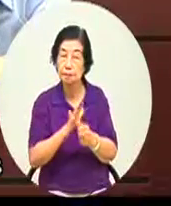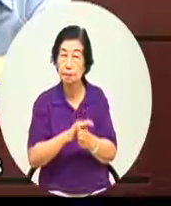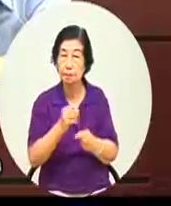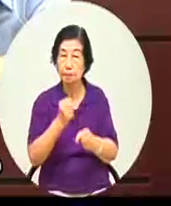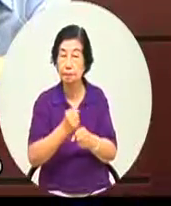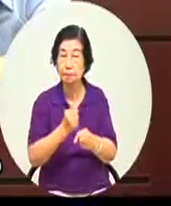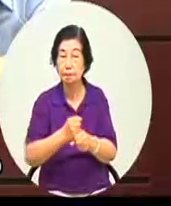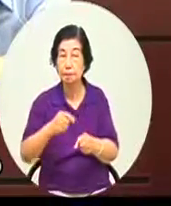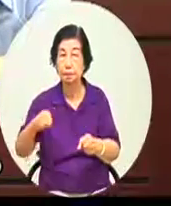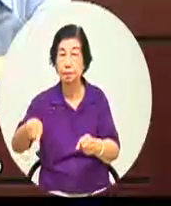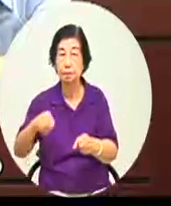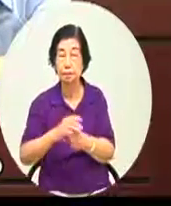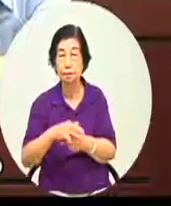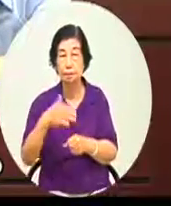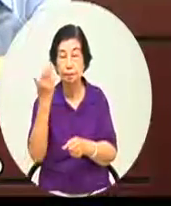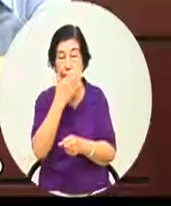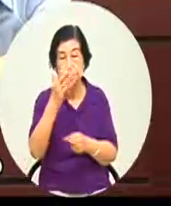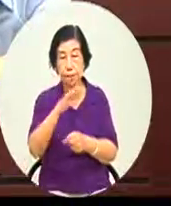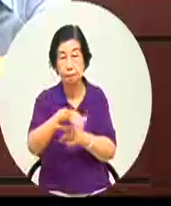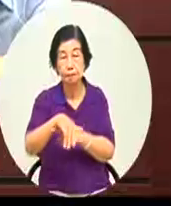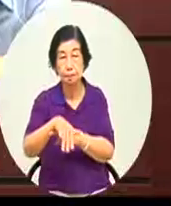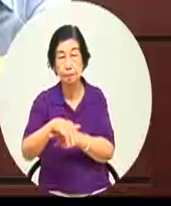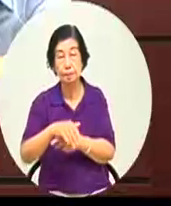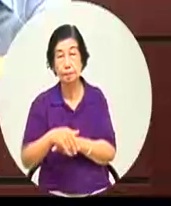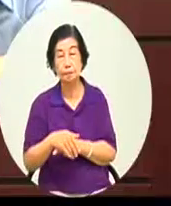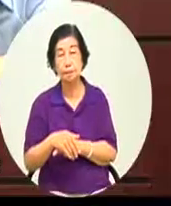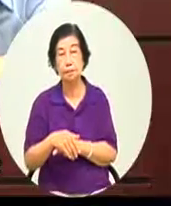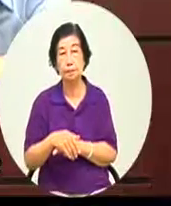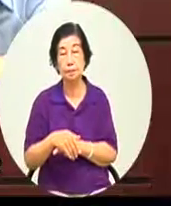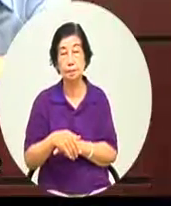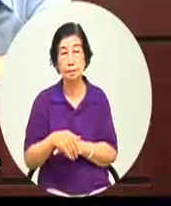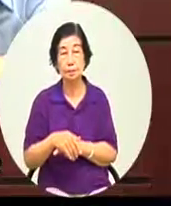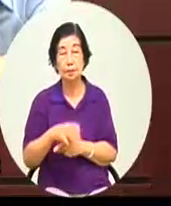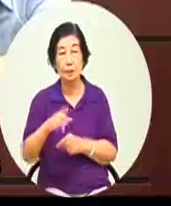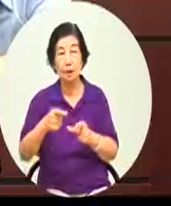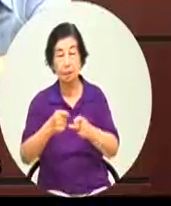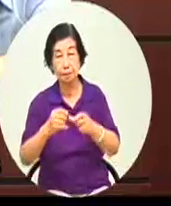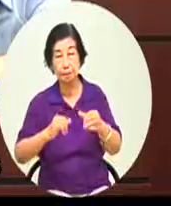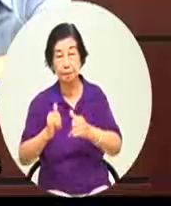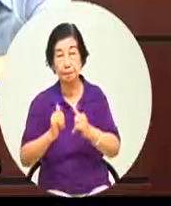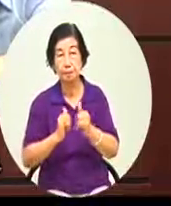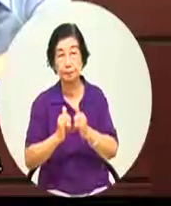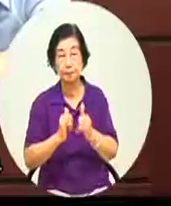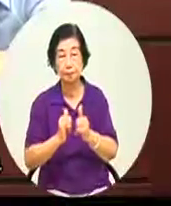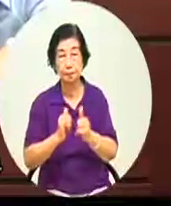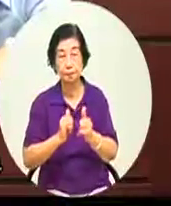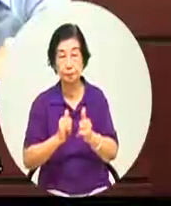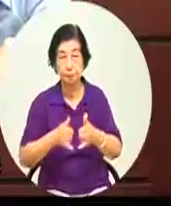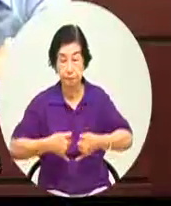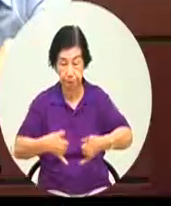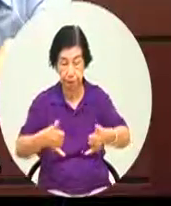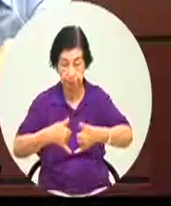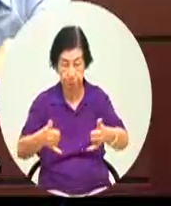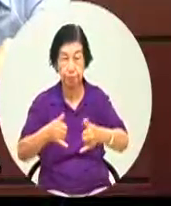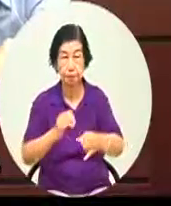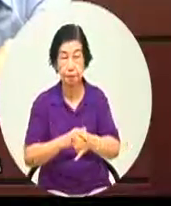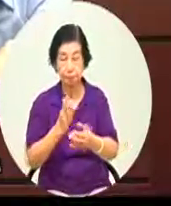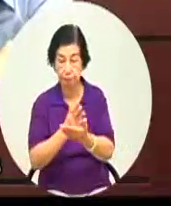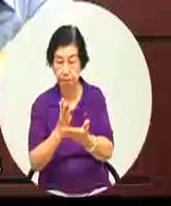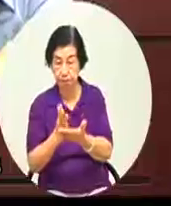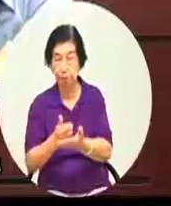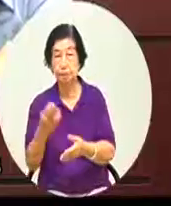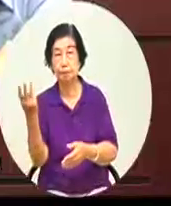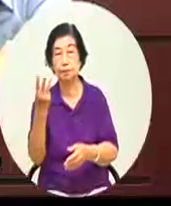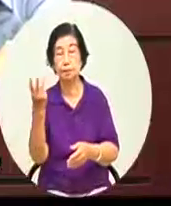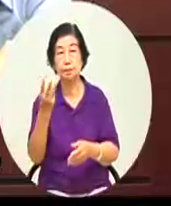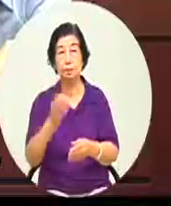道的系统，后来选择的是由公路总局哈、哦、进行三个替选方案的评估。那这个评估报告